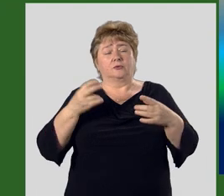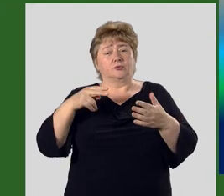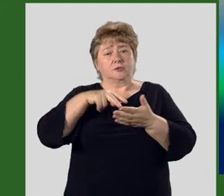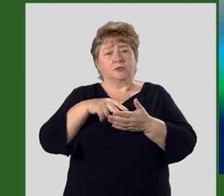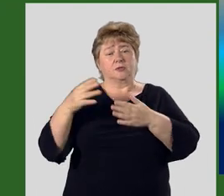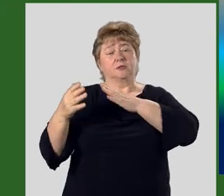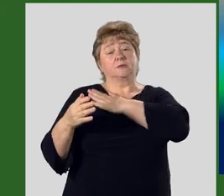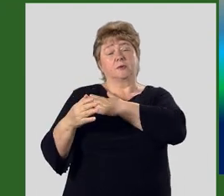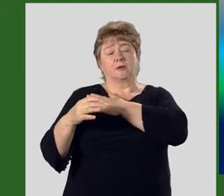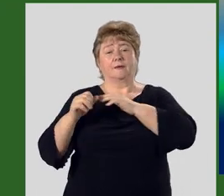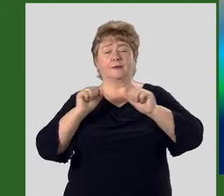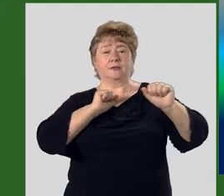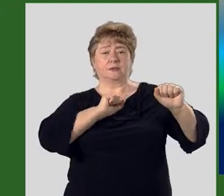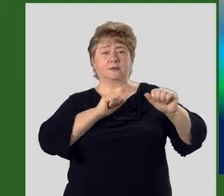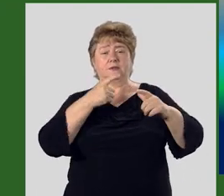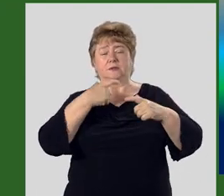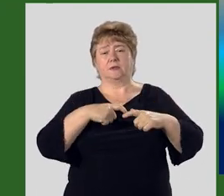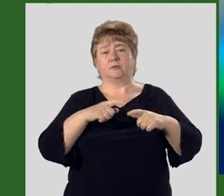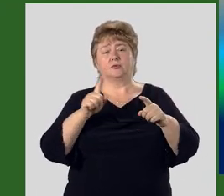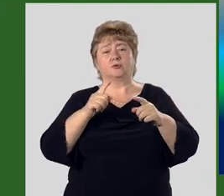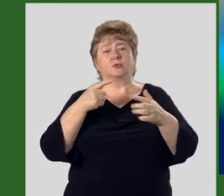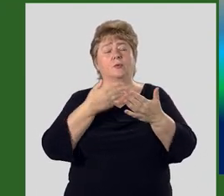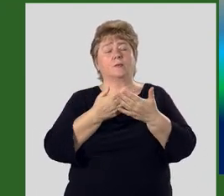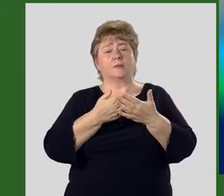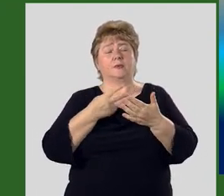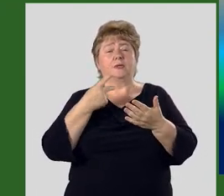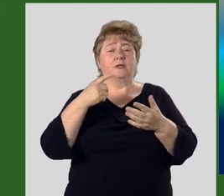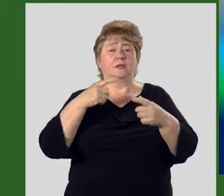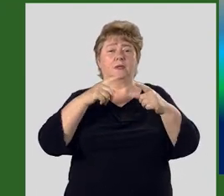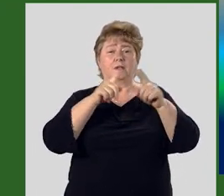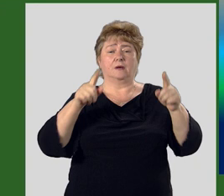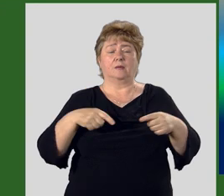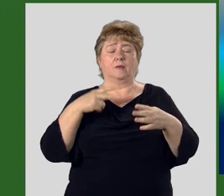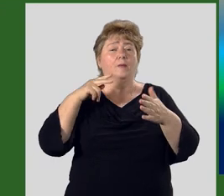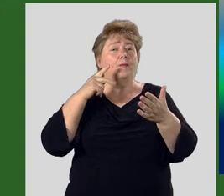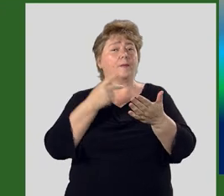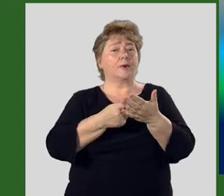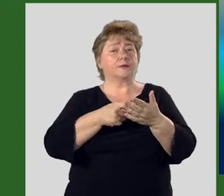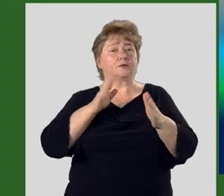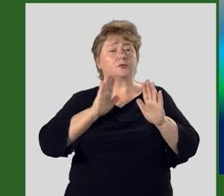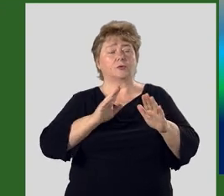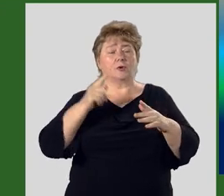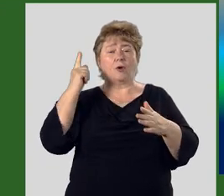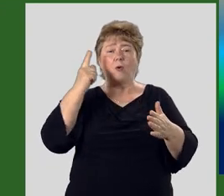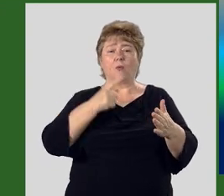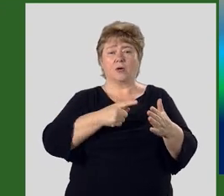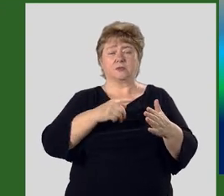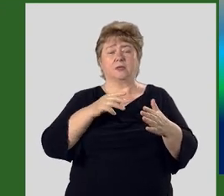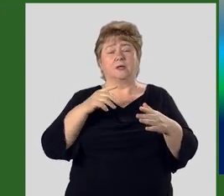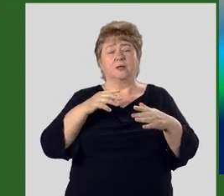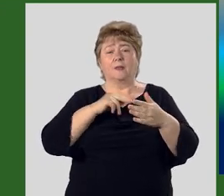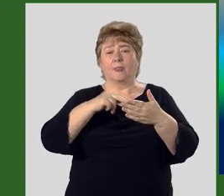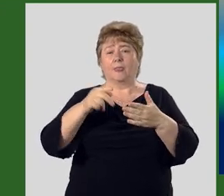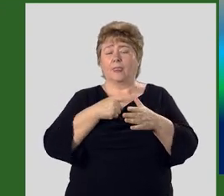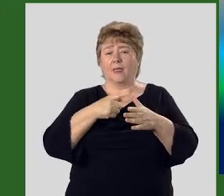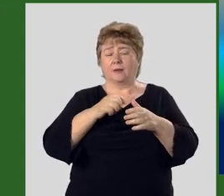справа, не закрывать собой то, что показываешь на карте. Показывать только указкой. Показывать не